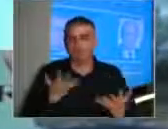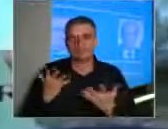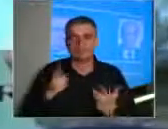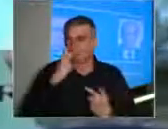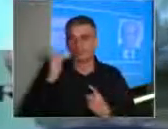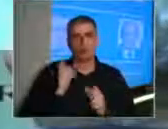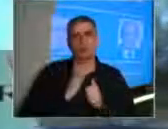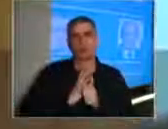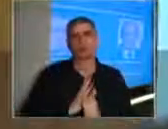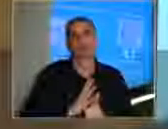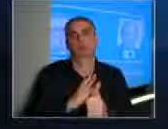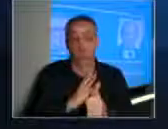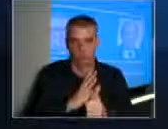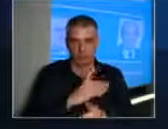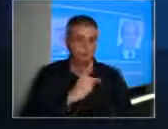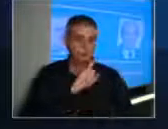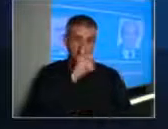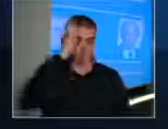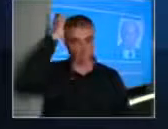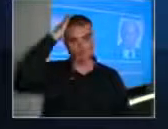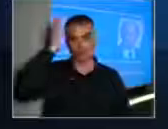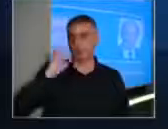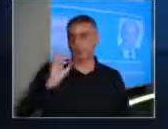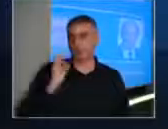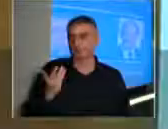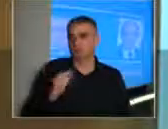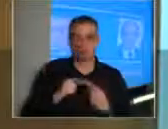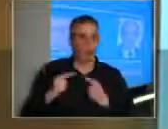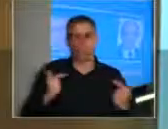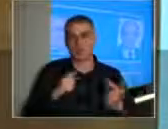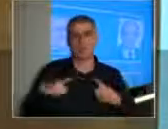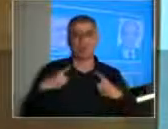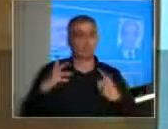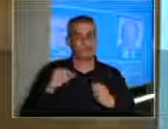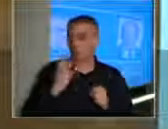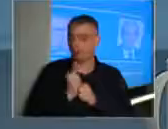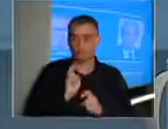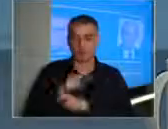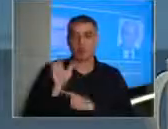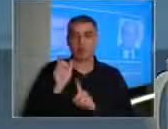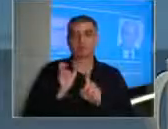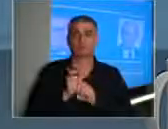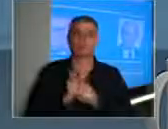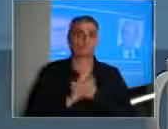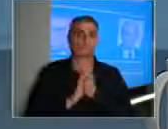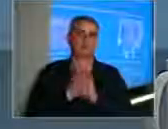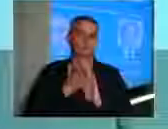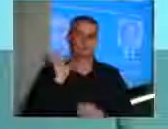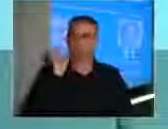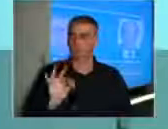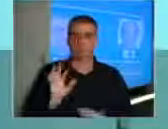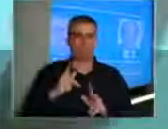כאילו הם נגררים אחר. האמת שבנט, ממש, זה, תשמע, כן. זה קרב חיים. זה קרב אם חיים. אם הם לא עוברים את אחוז החסימה, זה